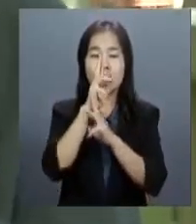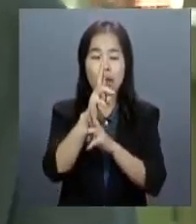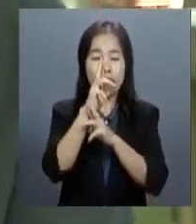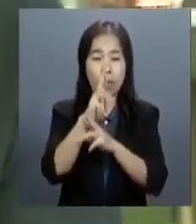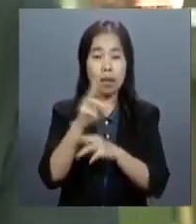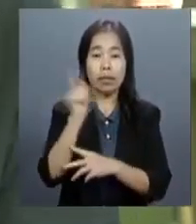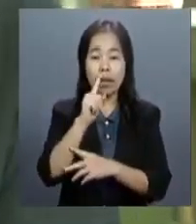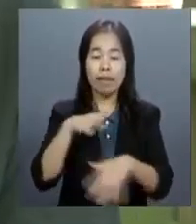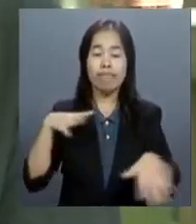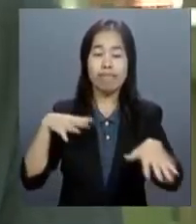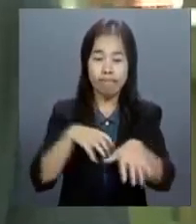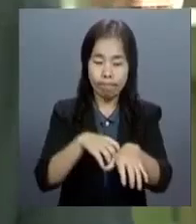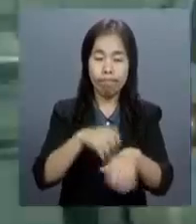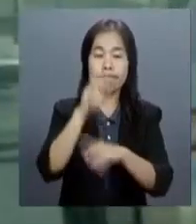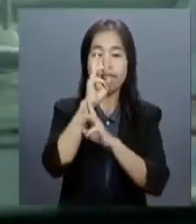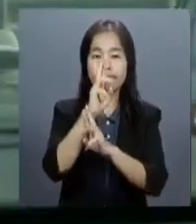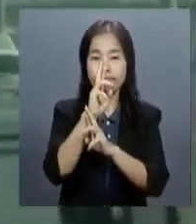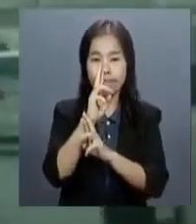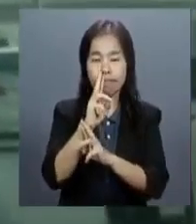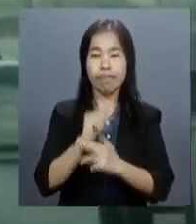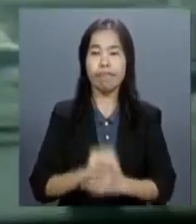เกิดอุบัติเหตุจะแรงขึ้น